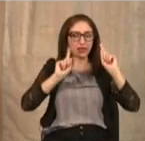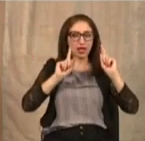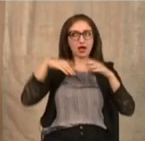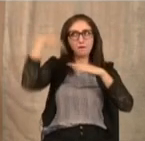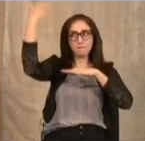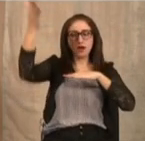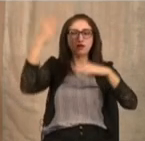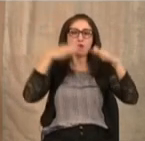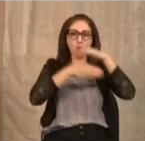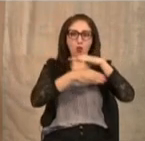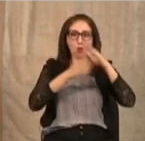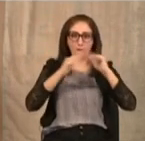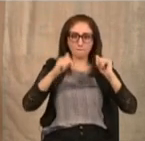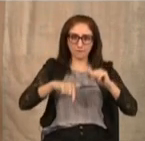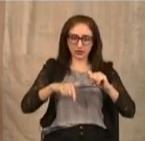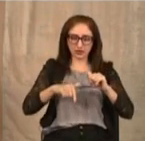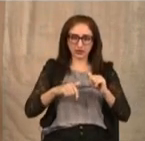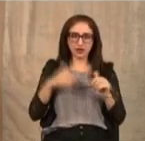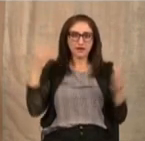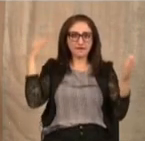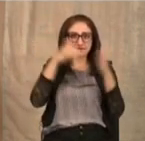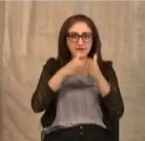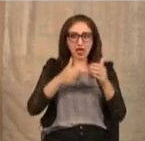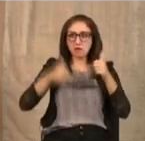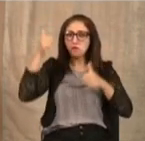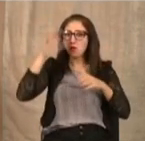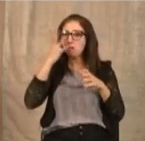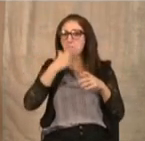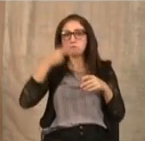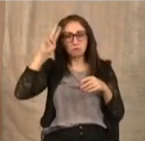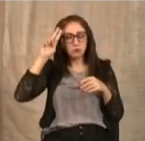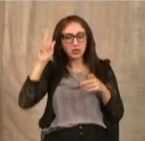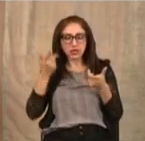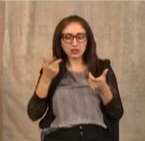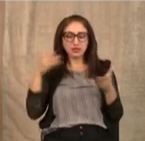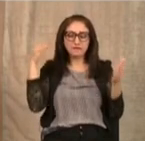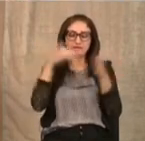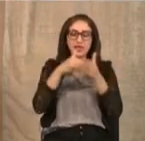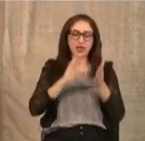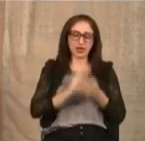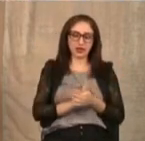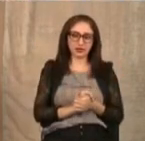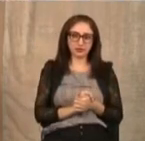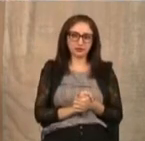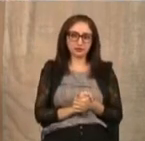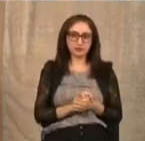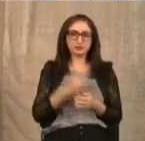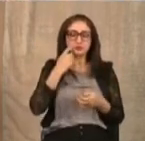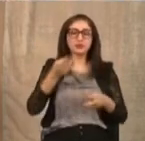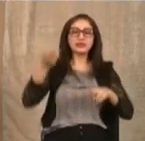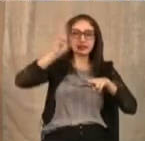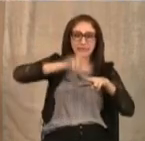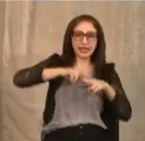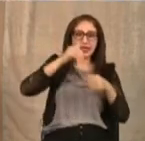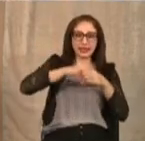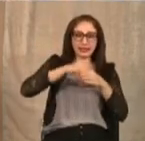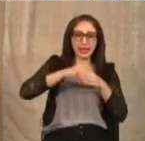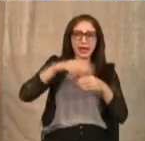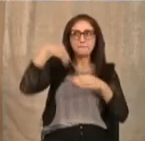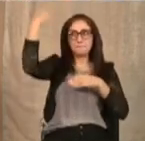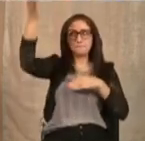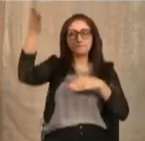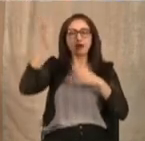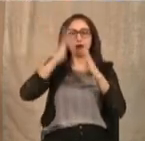والداخل واعلان نتائجها ومن بعدها انتخابات الاعاده في الخارج